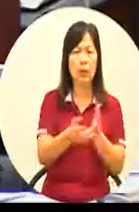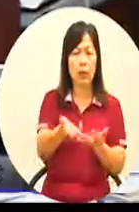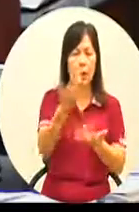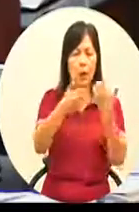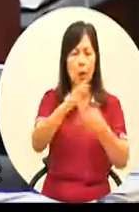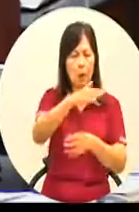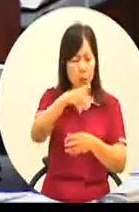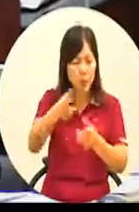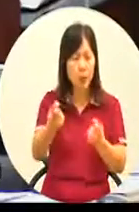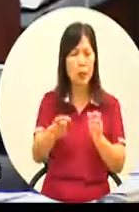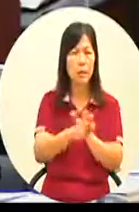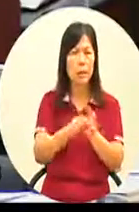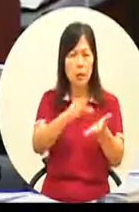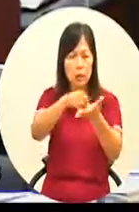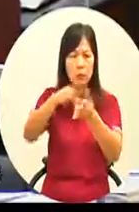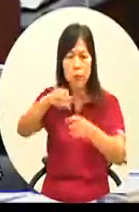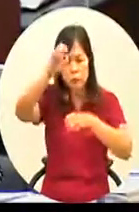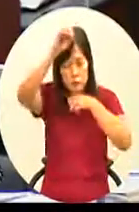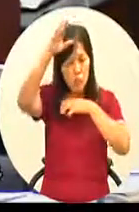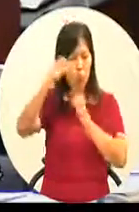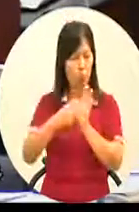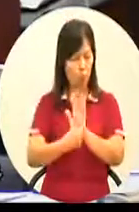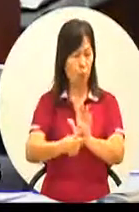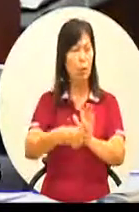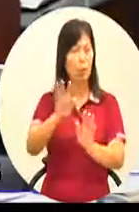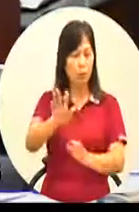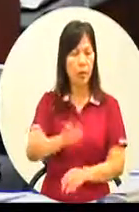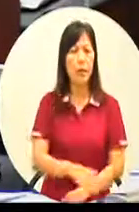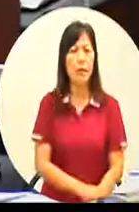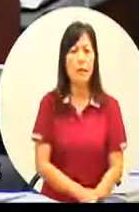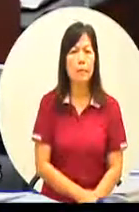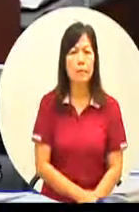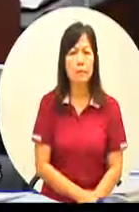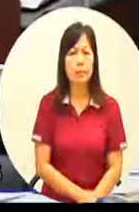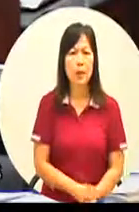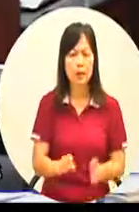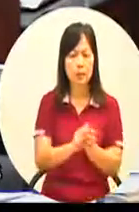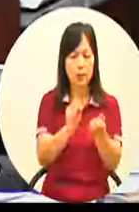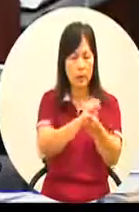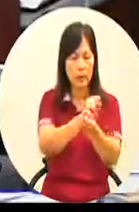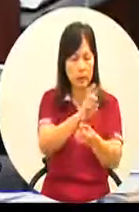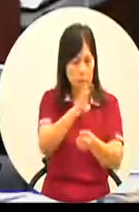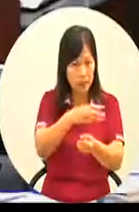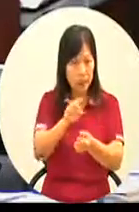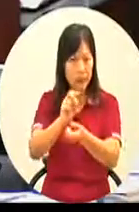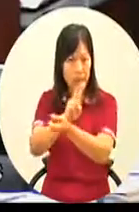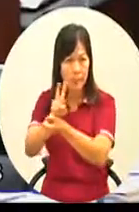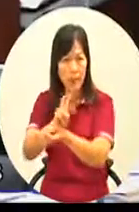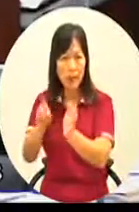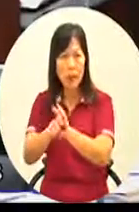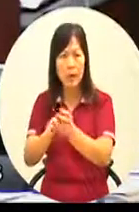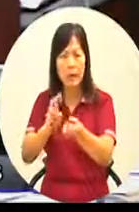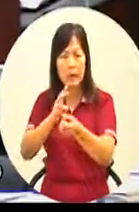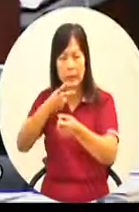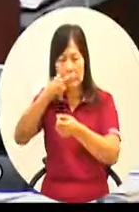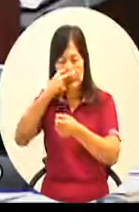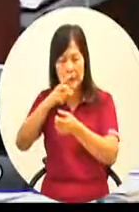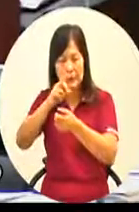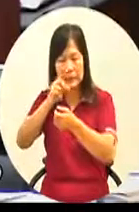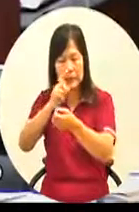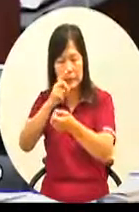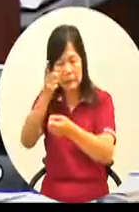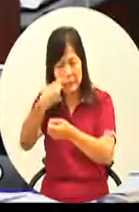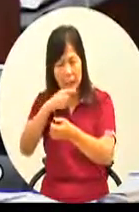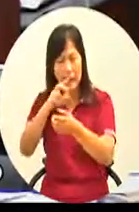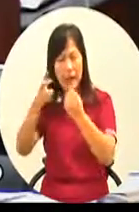火山较早是植物来做名的，哦，俺会使讲下一个，哦啊山拿。啊，吉来里火山几号，